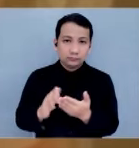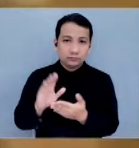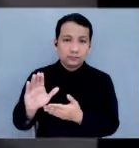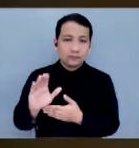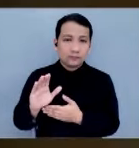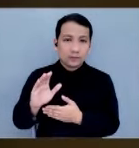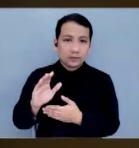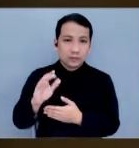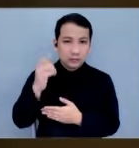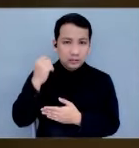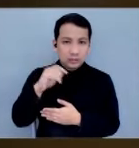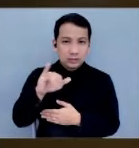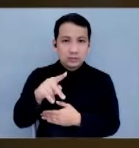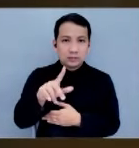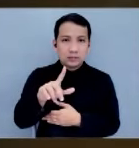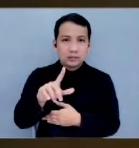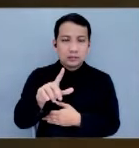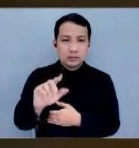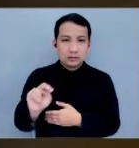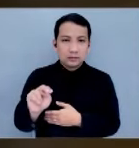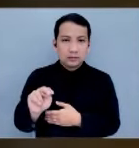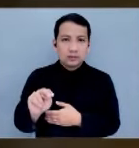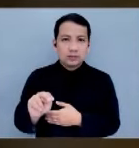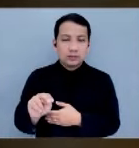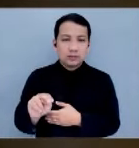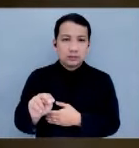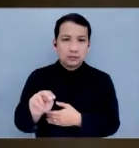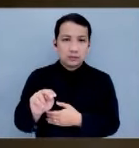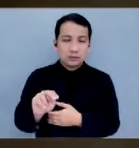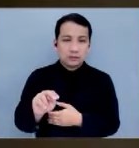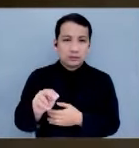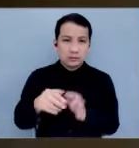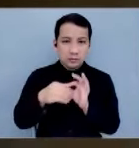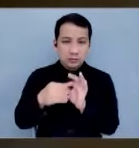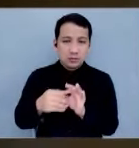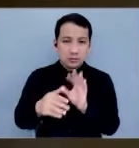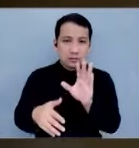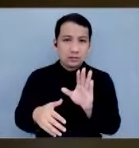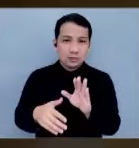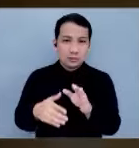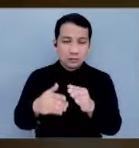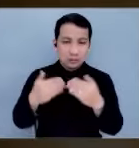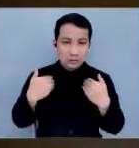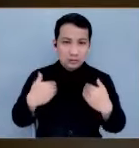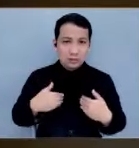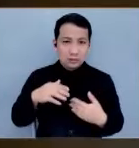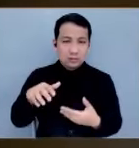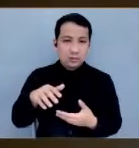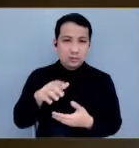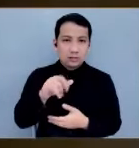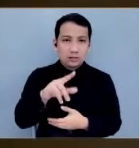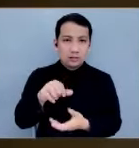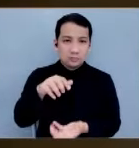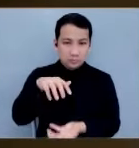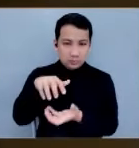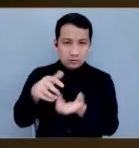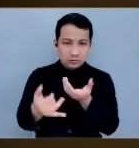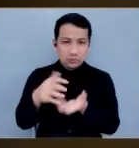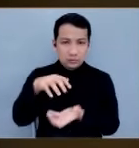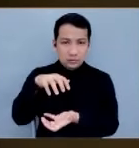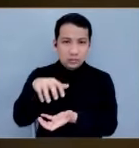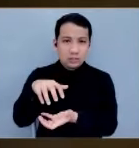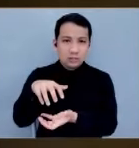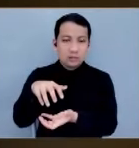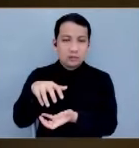Jacqueline. Kahapon, president si Jake sa naging cremation ng mga labi ni Jacqueline sa Arlington. Bukod sa kanya, nauna na